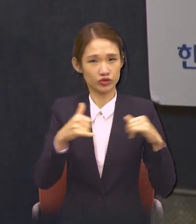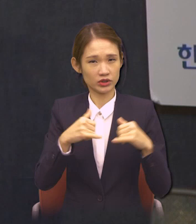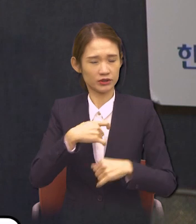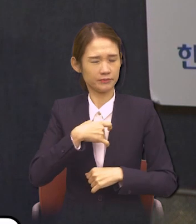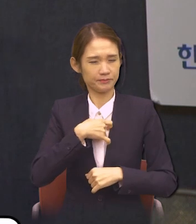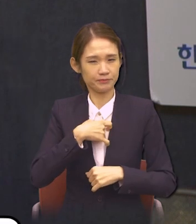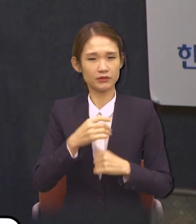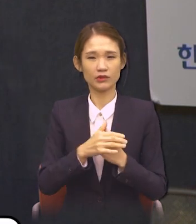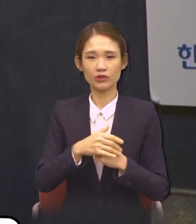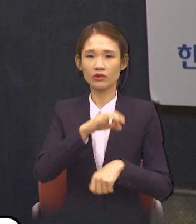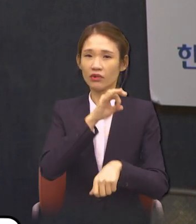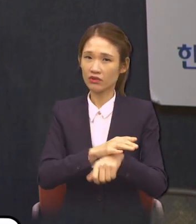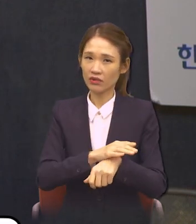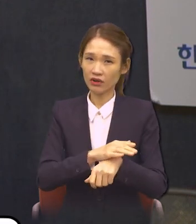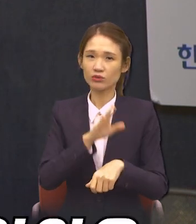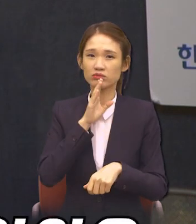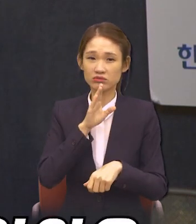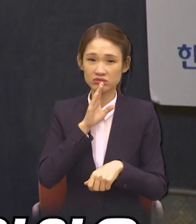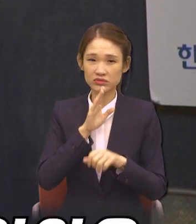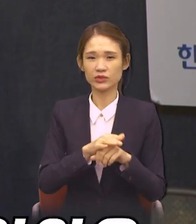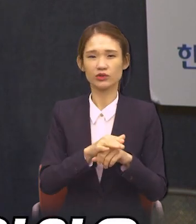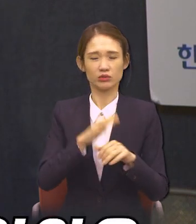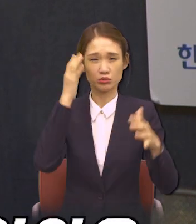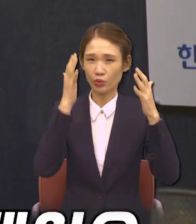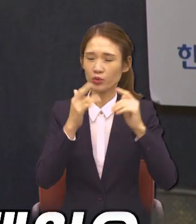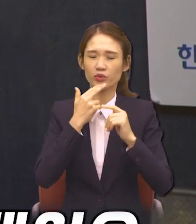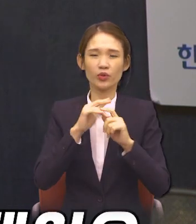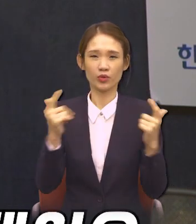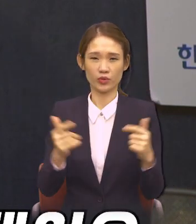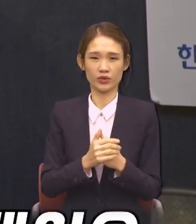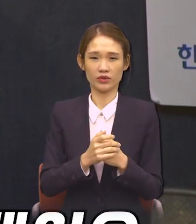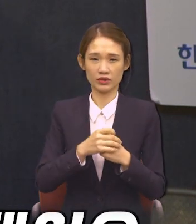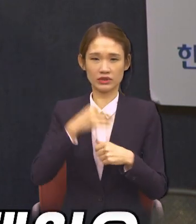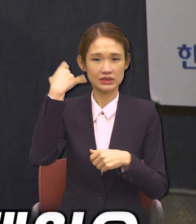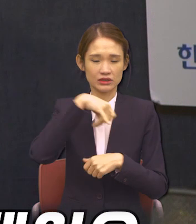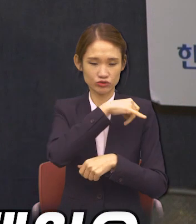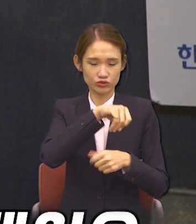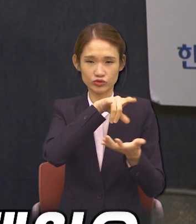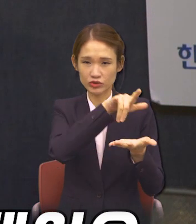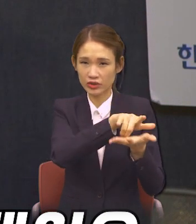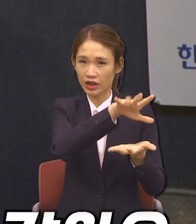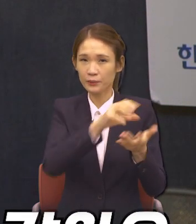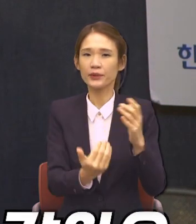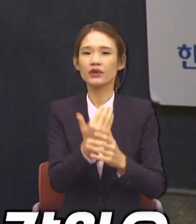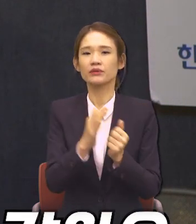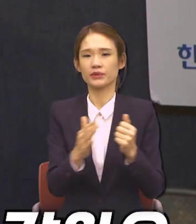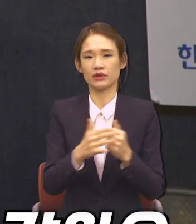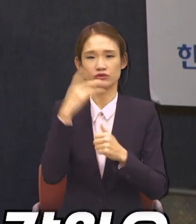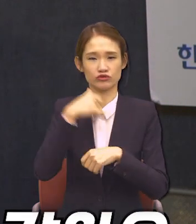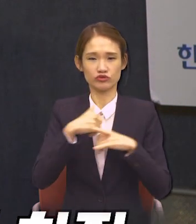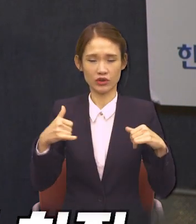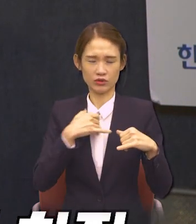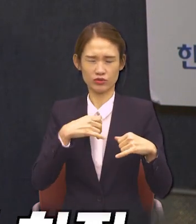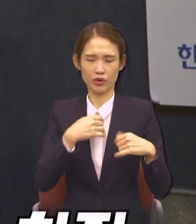혐오 그게 단순하잖아요. 논리가 그렇게 복잡하지가 않아요. 어쨌든 중국에서 시작이 됐어요. 그럼 중국 사람들은